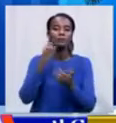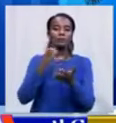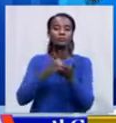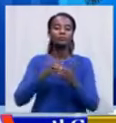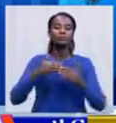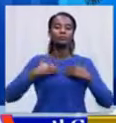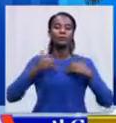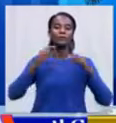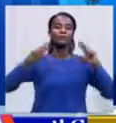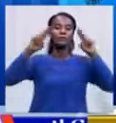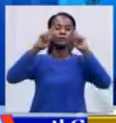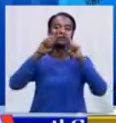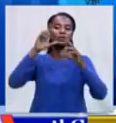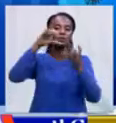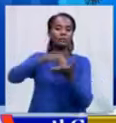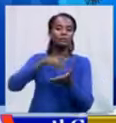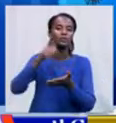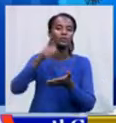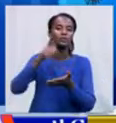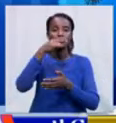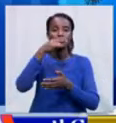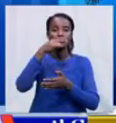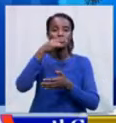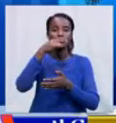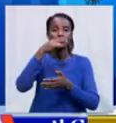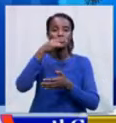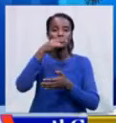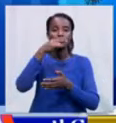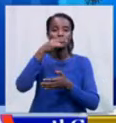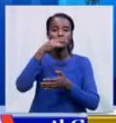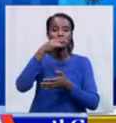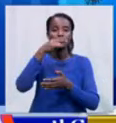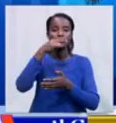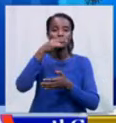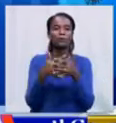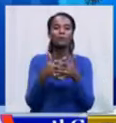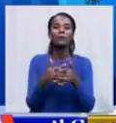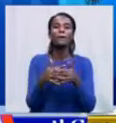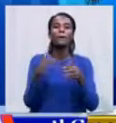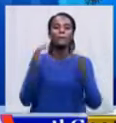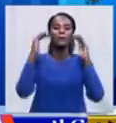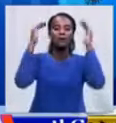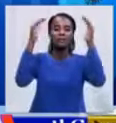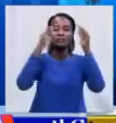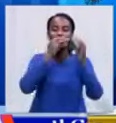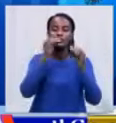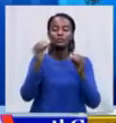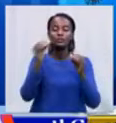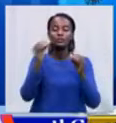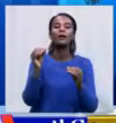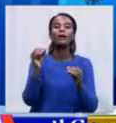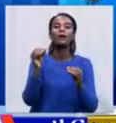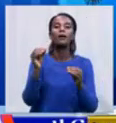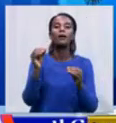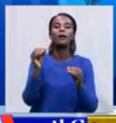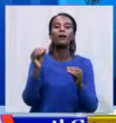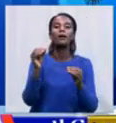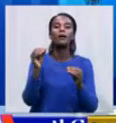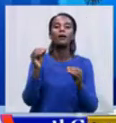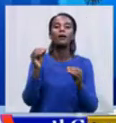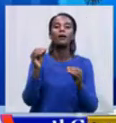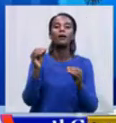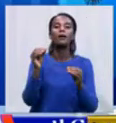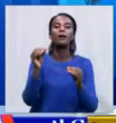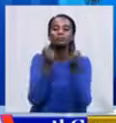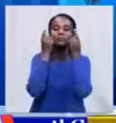ወጣቶች ፌዴሬሽን ከከተማው ሴቶች ህጻናትና ወጣቶች ጉዳይ መምሪያ ጋር በመተባበርም ለባህል አደራሽና ሃይቅ ዳር ክፍለ ከተሞች ለሚገኙ የህብረተሰብ ክፍሎች